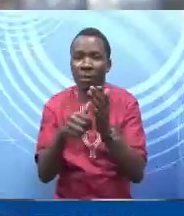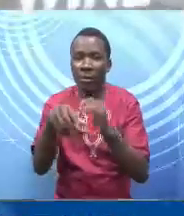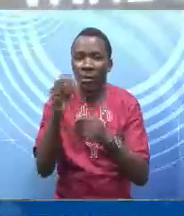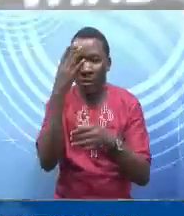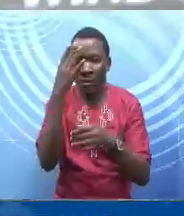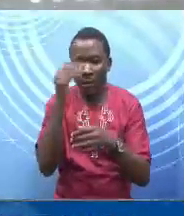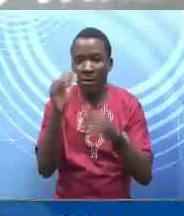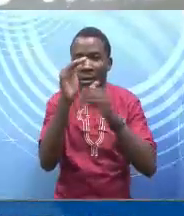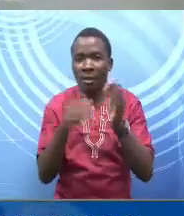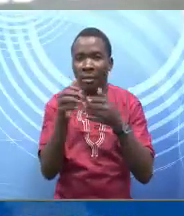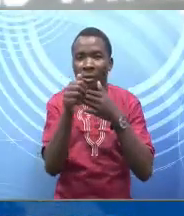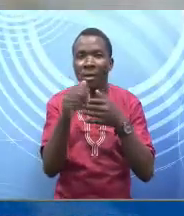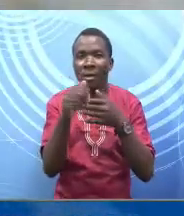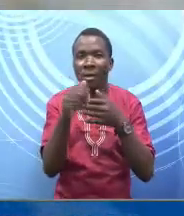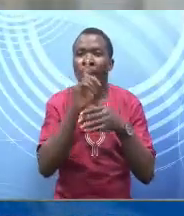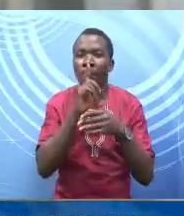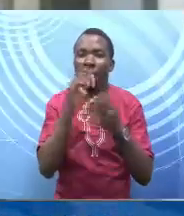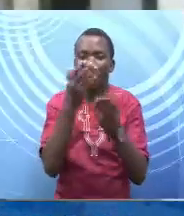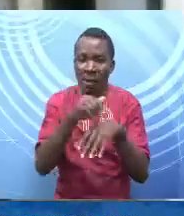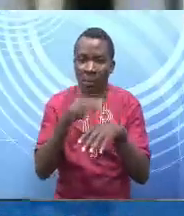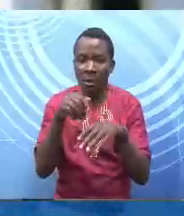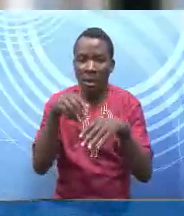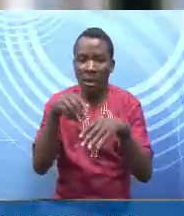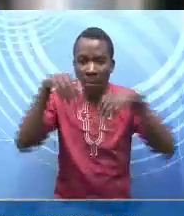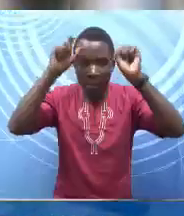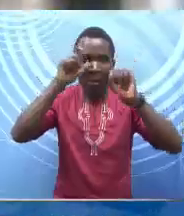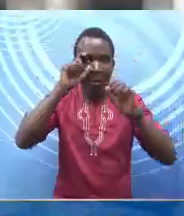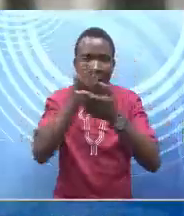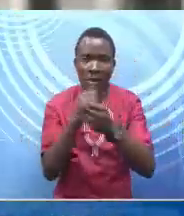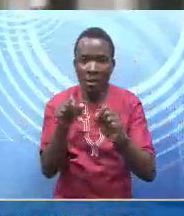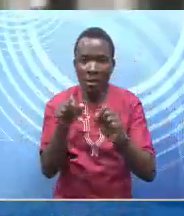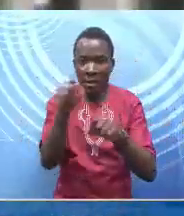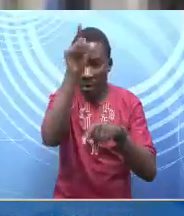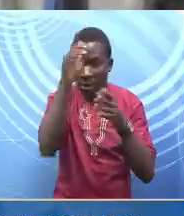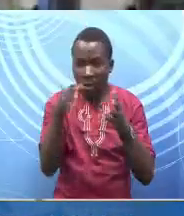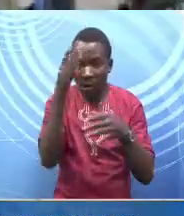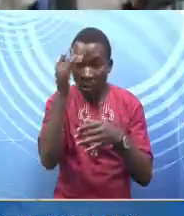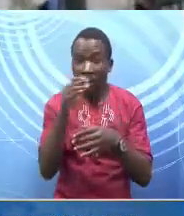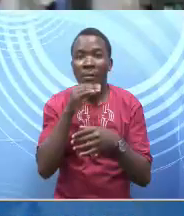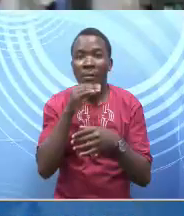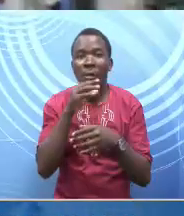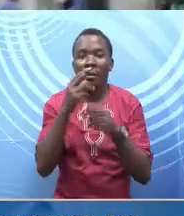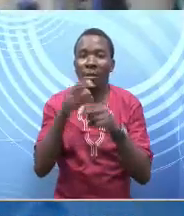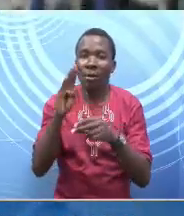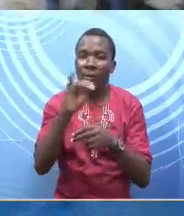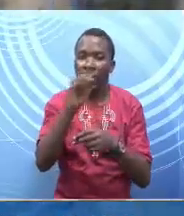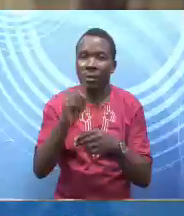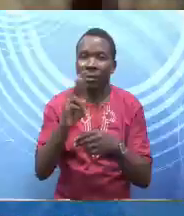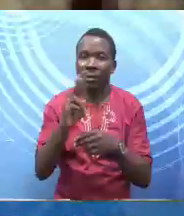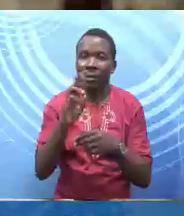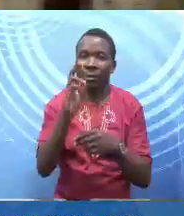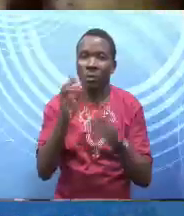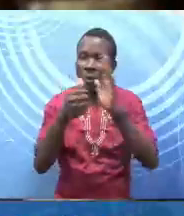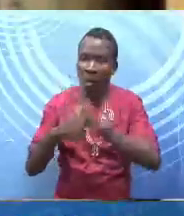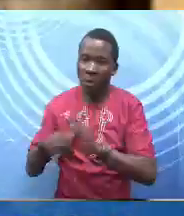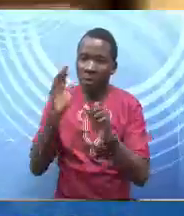hera atabaza nyakwa perezida wa Repubulika kuba yatabara aba baturage ngo kuko uyu mugabo witwa Bizuru ngahohotera benshi ndetse bamwe akanabica.